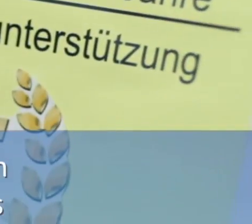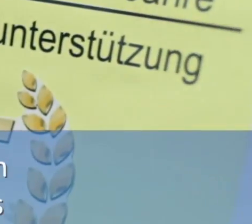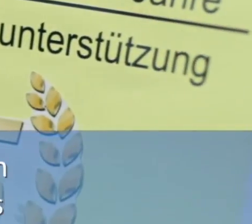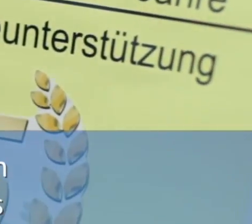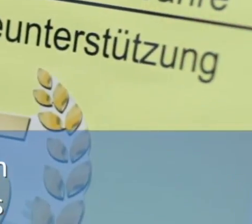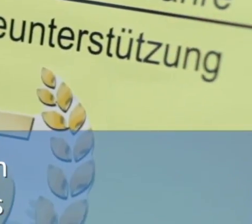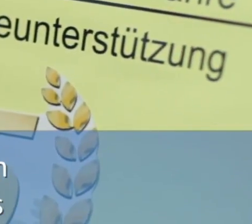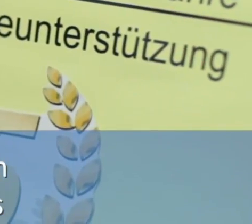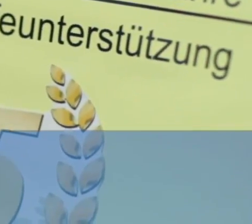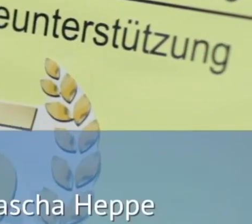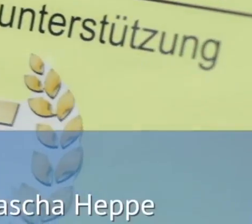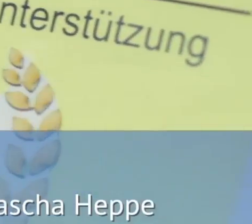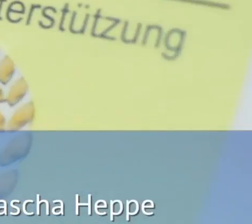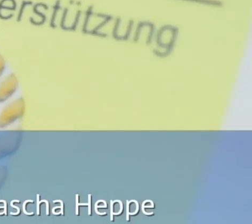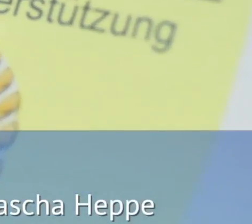Bis nächsten Mal.